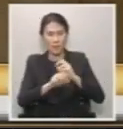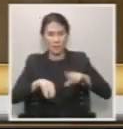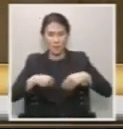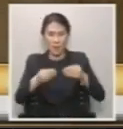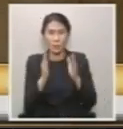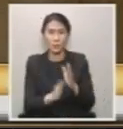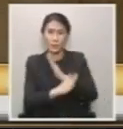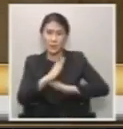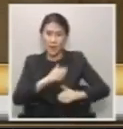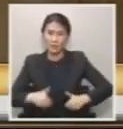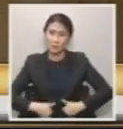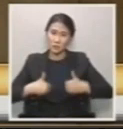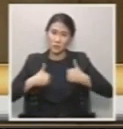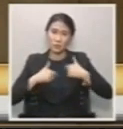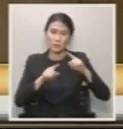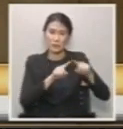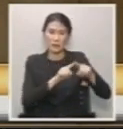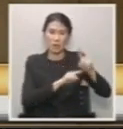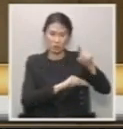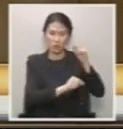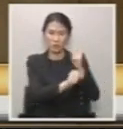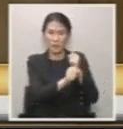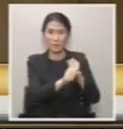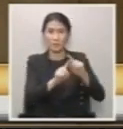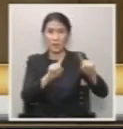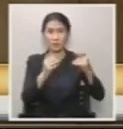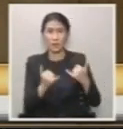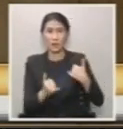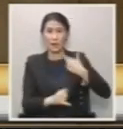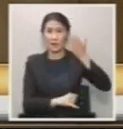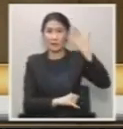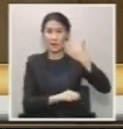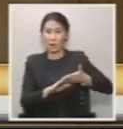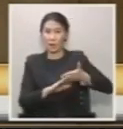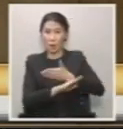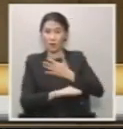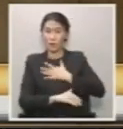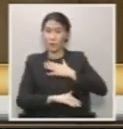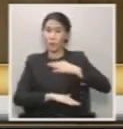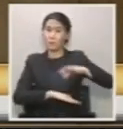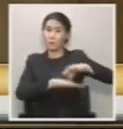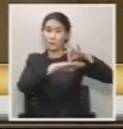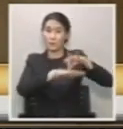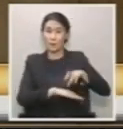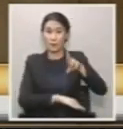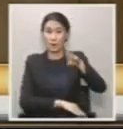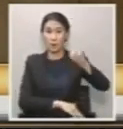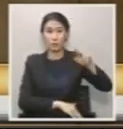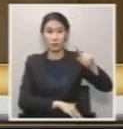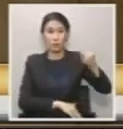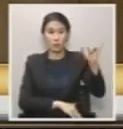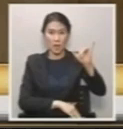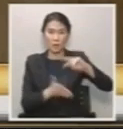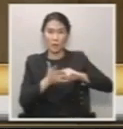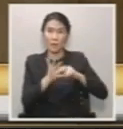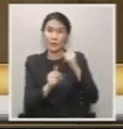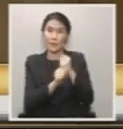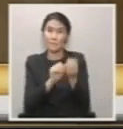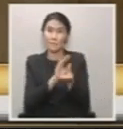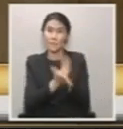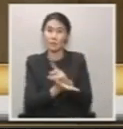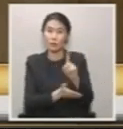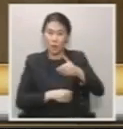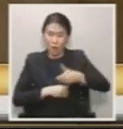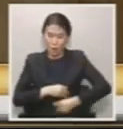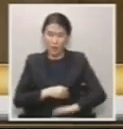การใช้ชีวิตก็ต้องทำแต่ขณะนี้สิ่งที่ได้ทำไปแล้วก่อนหน้าผมจะมาเป็นรัฐมนตรีนะครับก็ได้ทำไปแล้วคือห้องน้ำคนพิ